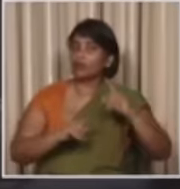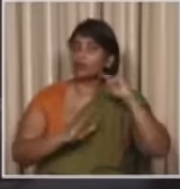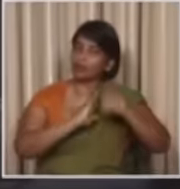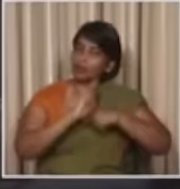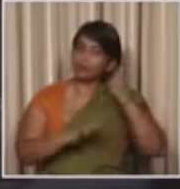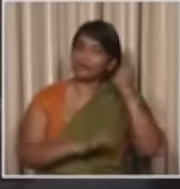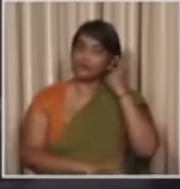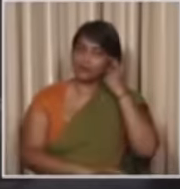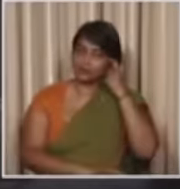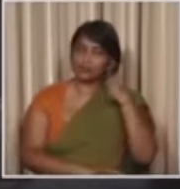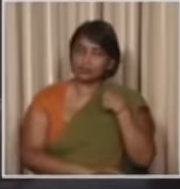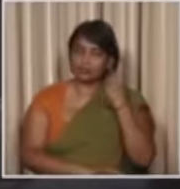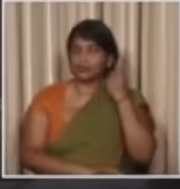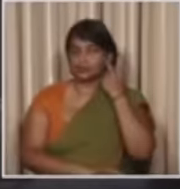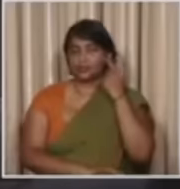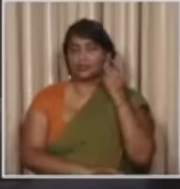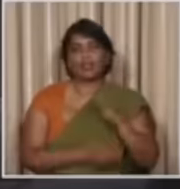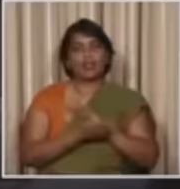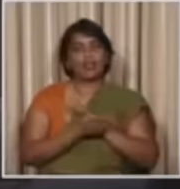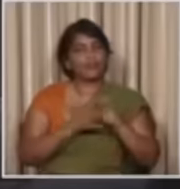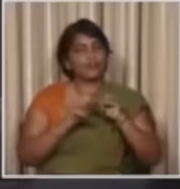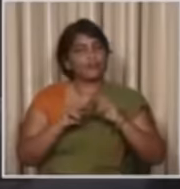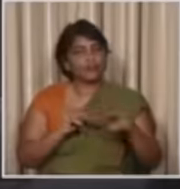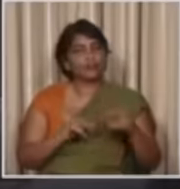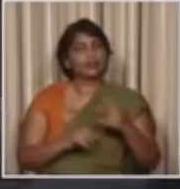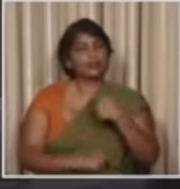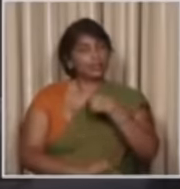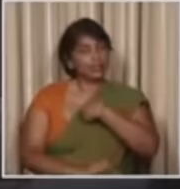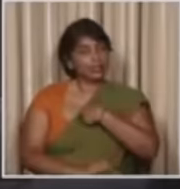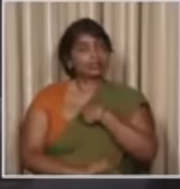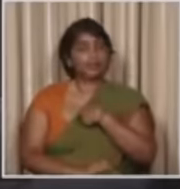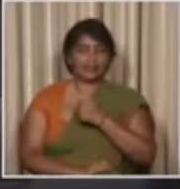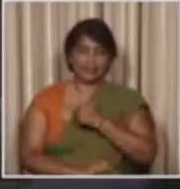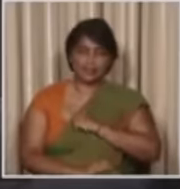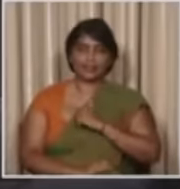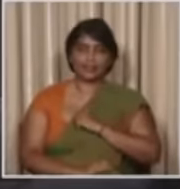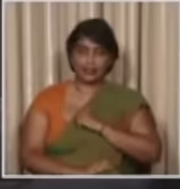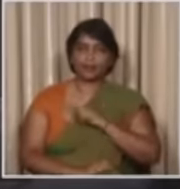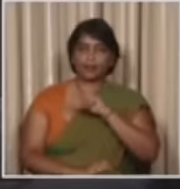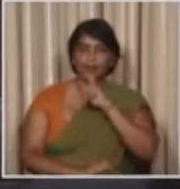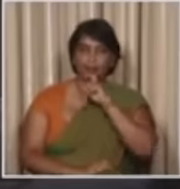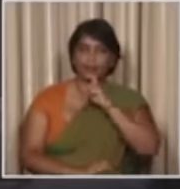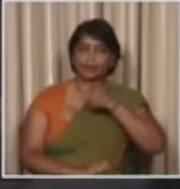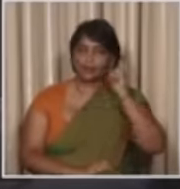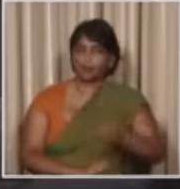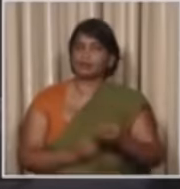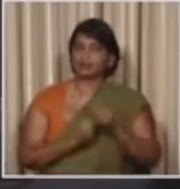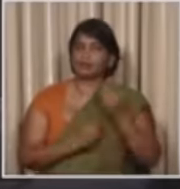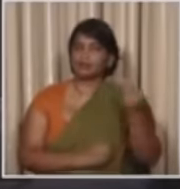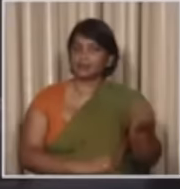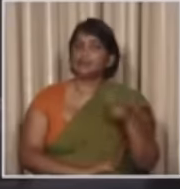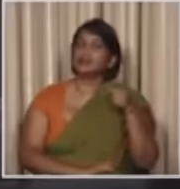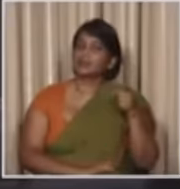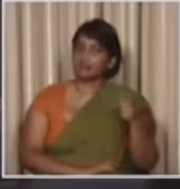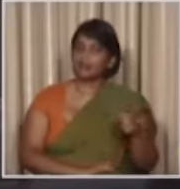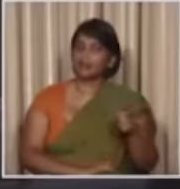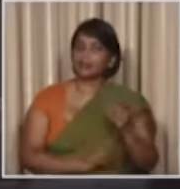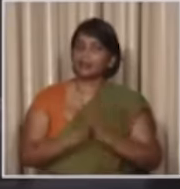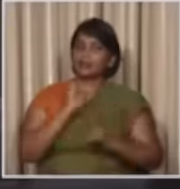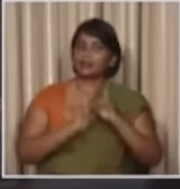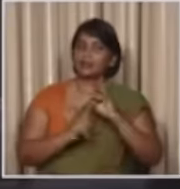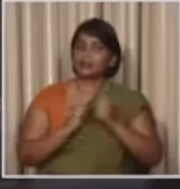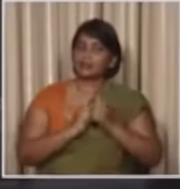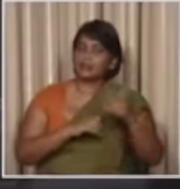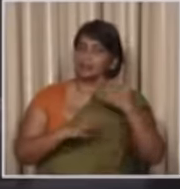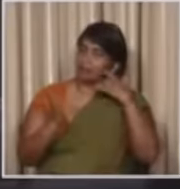ඒ වගේම එක දෙයක් දන්නවා හරින් ප්‍රාන්තුමතුමත් හදවතින් කැමති මේ නඩුව තීන්දුව දෙනවට මොකද එතුමාට තමන්ගේ අමාත්‍යංශය